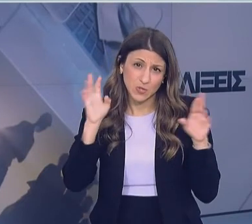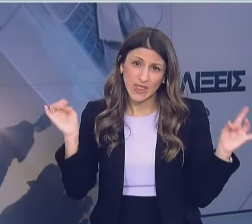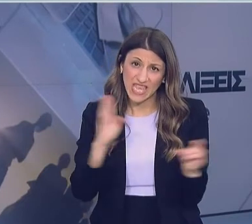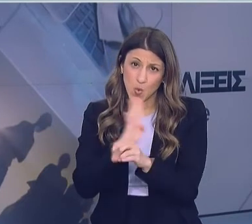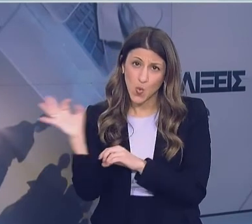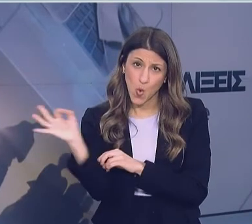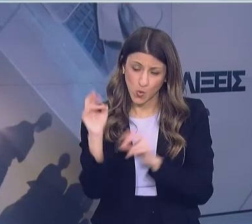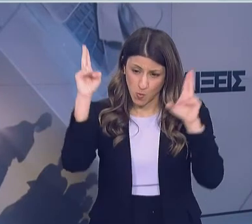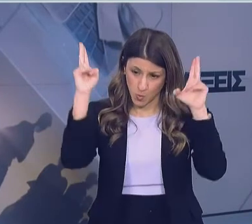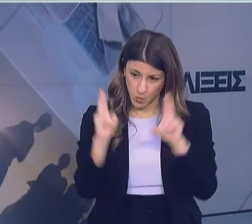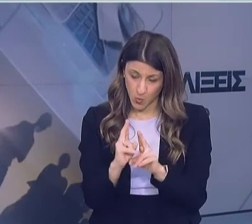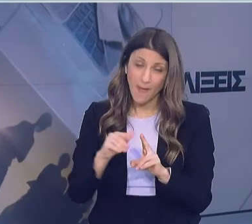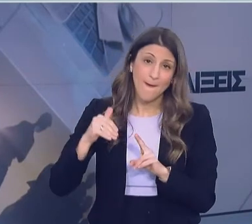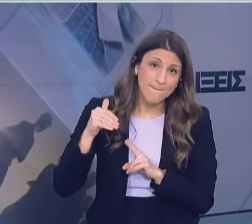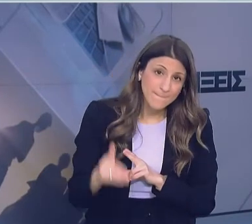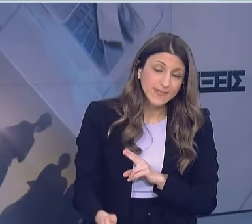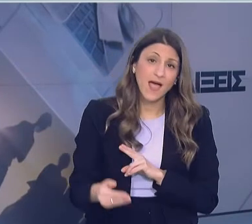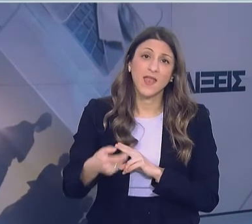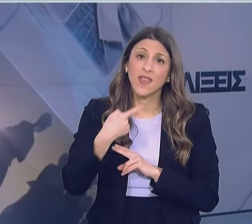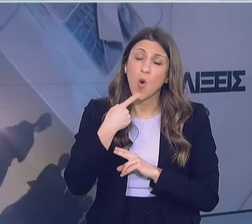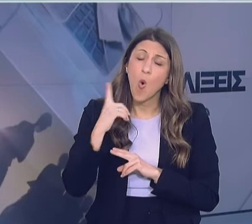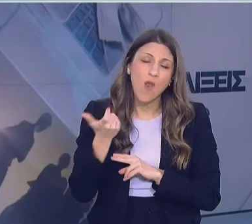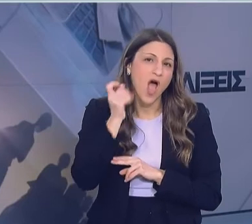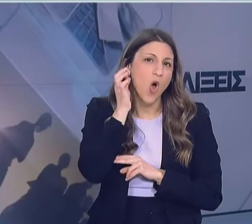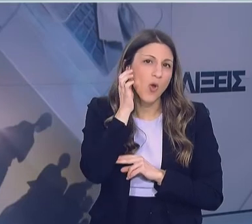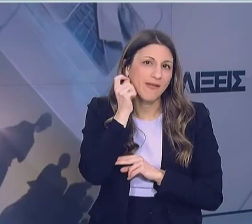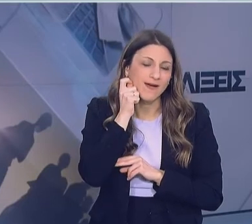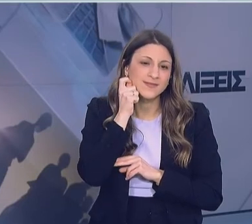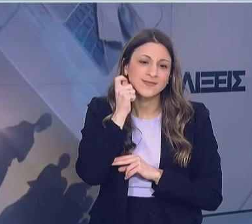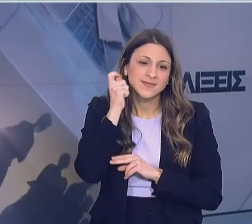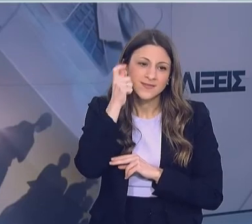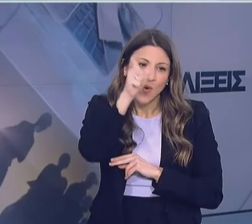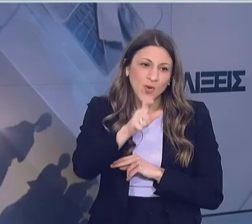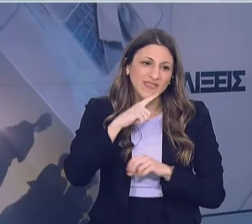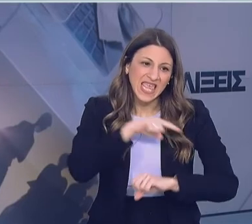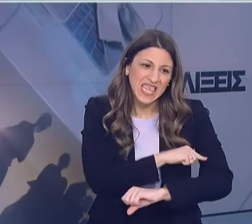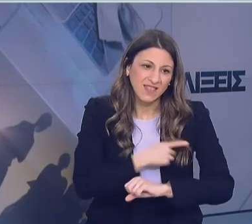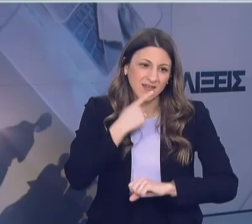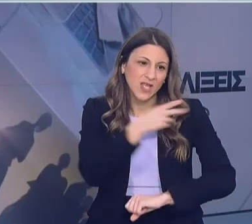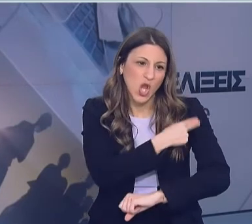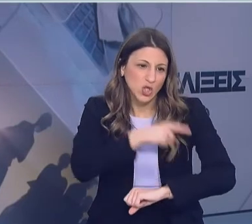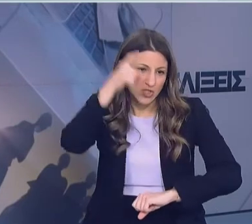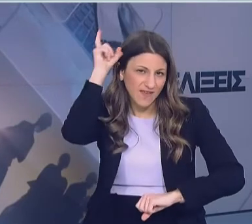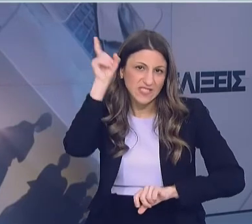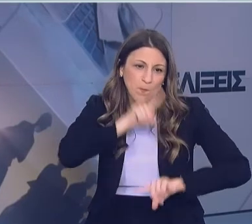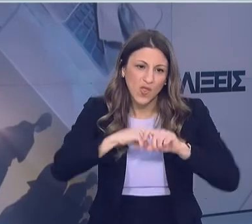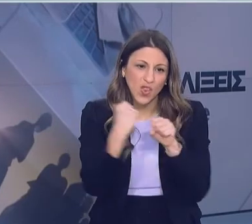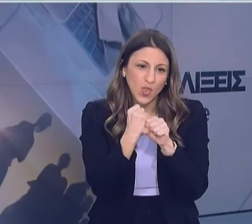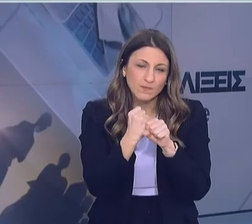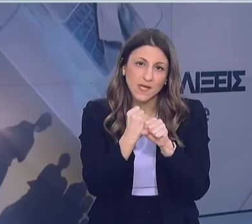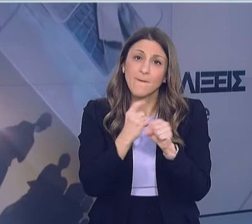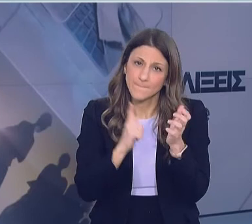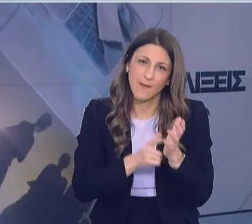αυτής, να απογοητευτούν επειδή κάποιοι από εμάς απερίσκεπτα και αλόγιστα είπαμε τέλειωσε. Δεν έχει τελειώσει